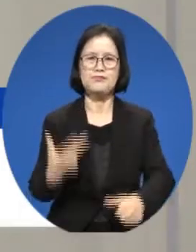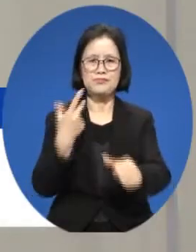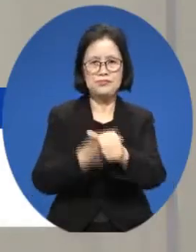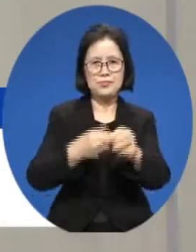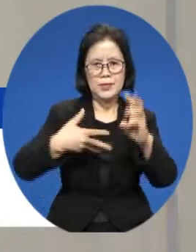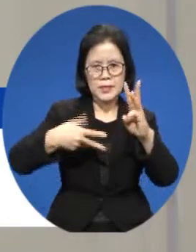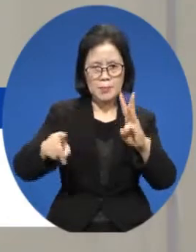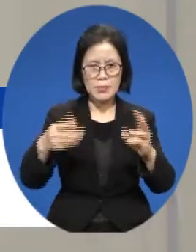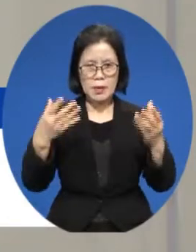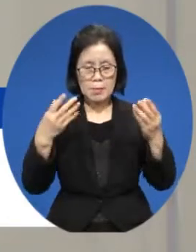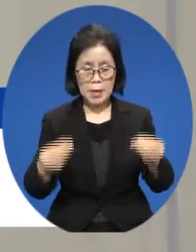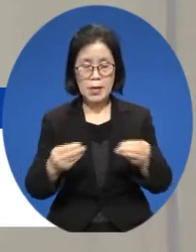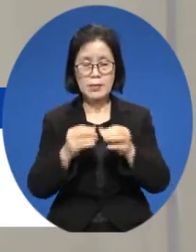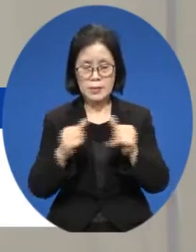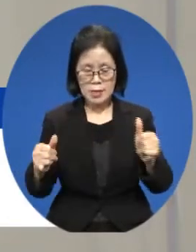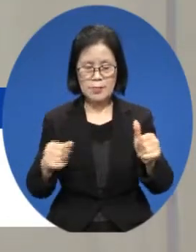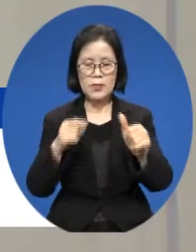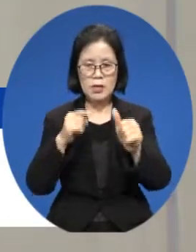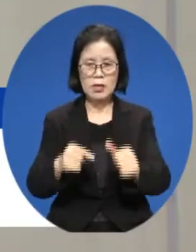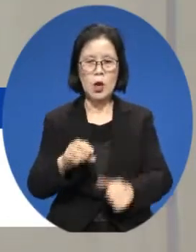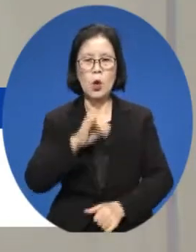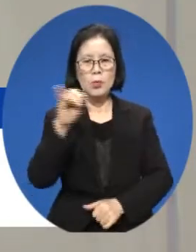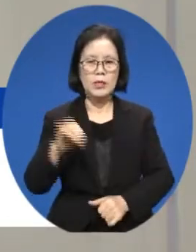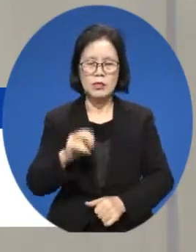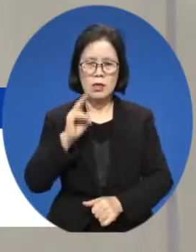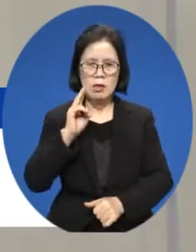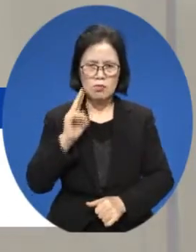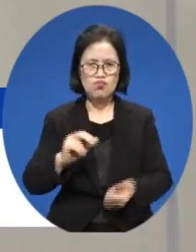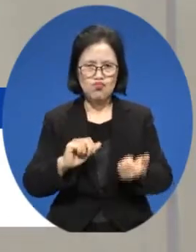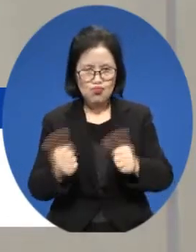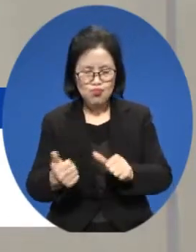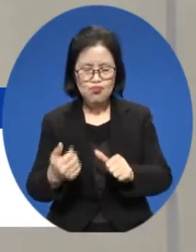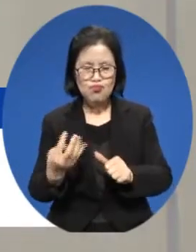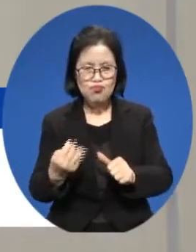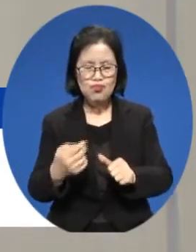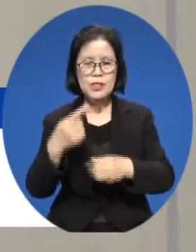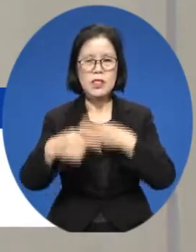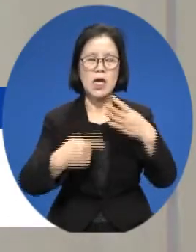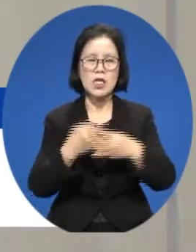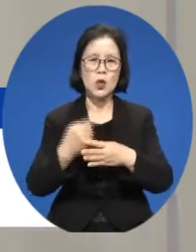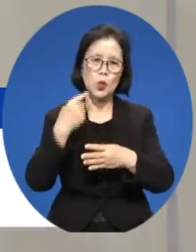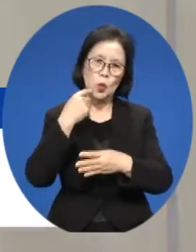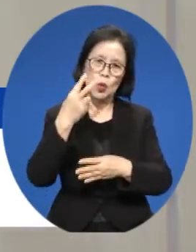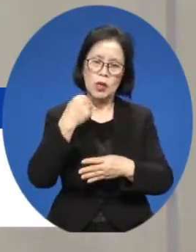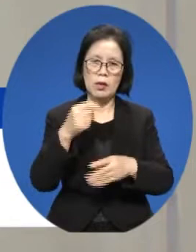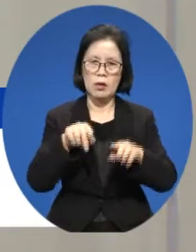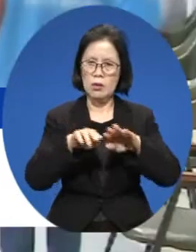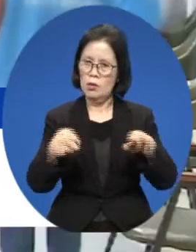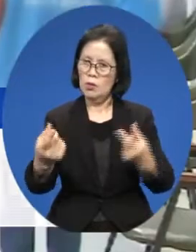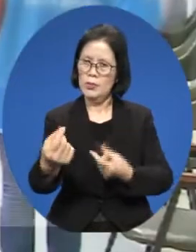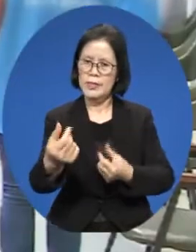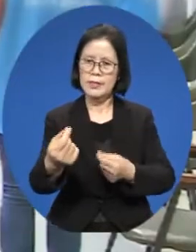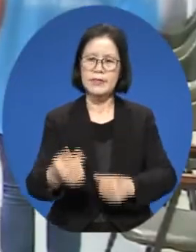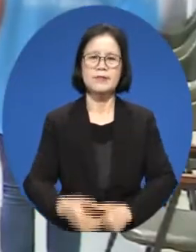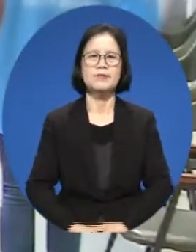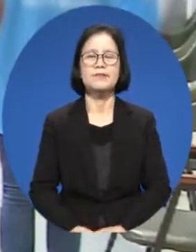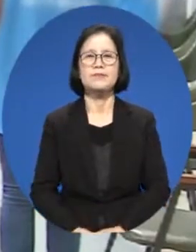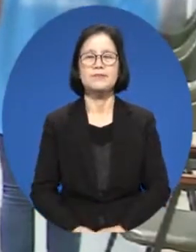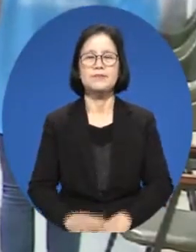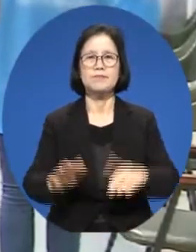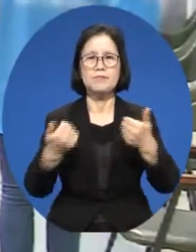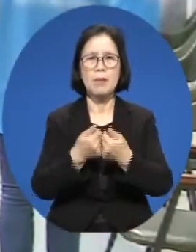3차까지 완료한 분들에게는 오미크론의 치명률은 계절 독감과 거의 동일해지는 것입니다.